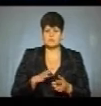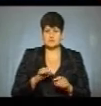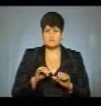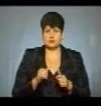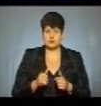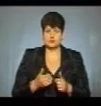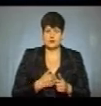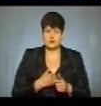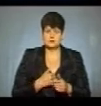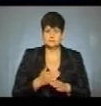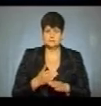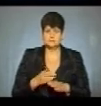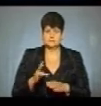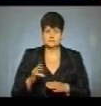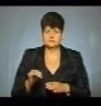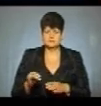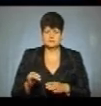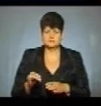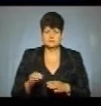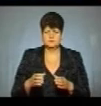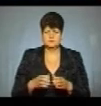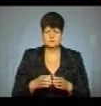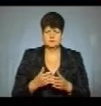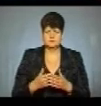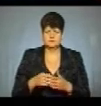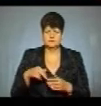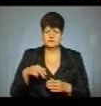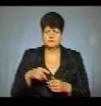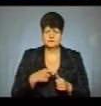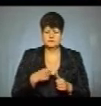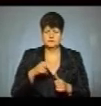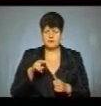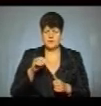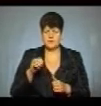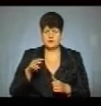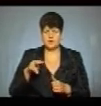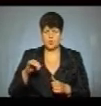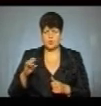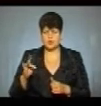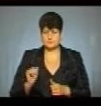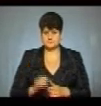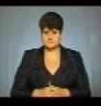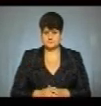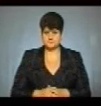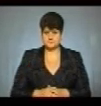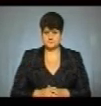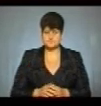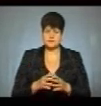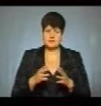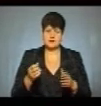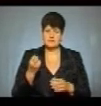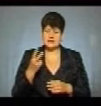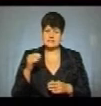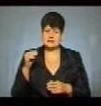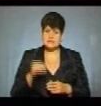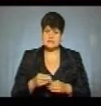частини, наприклад, полк піхоти імені Петлюри. Понад 12 тисяч ігрових